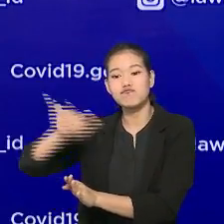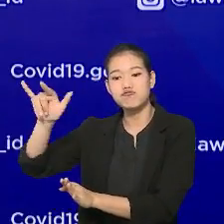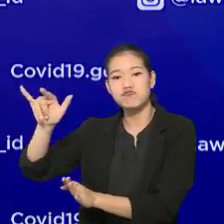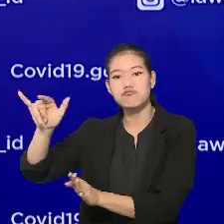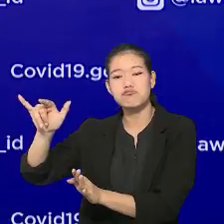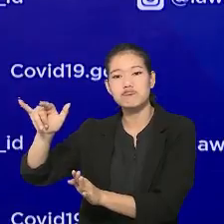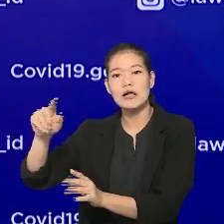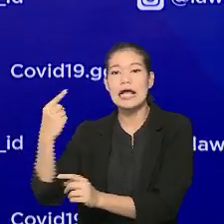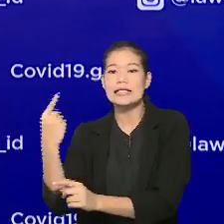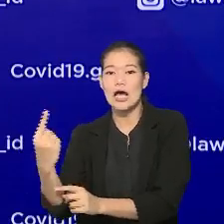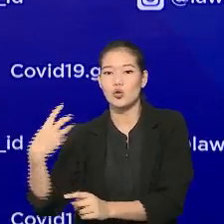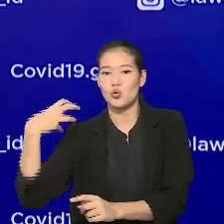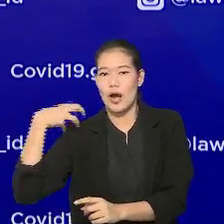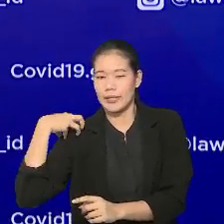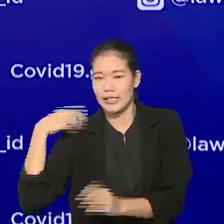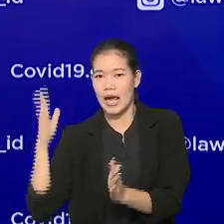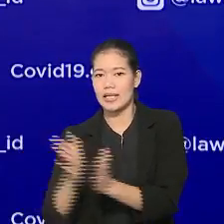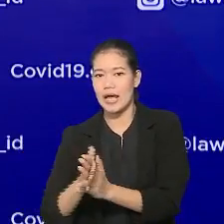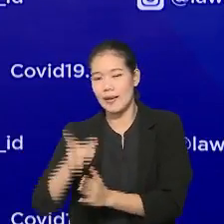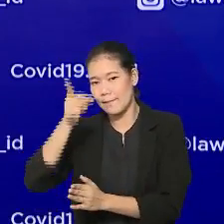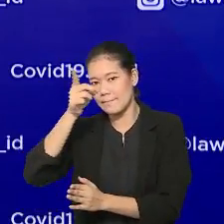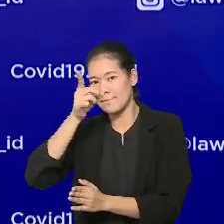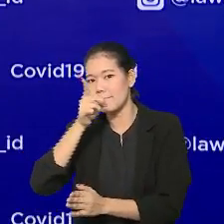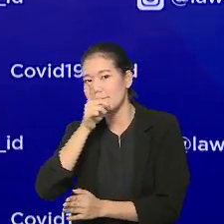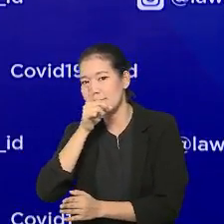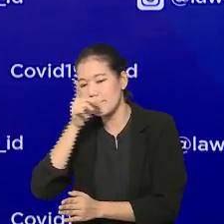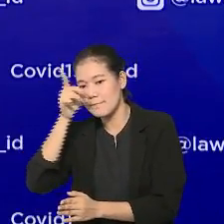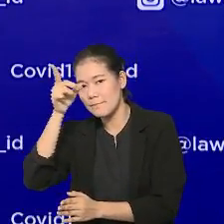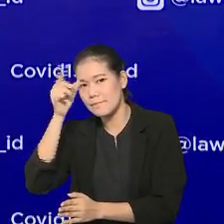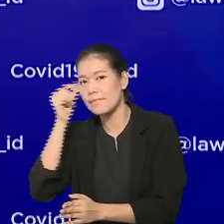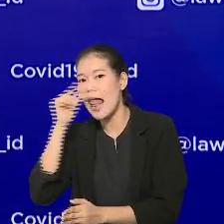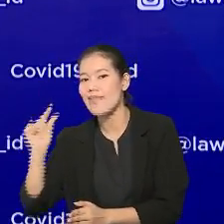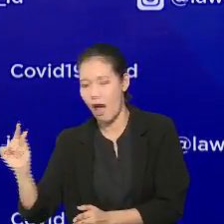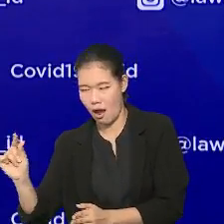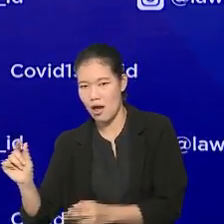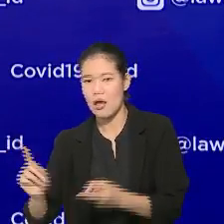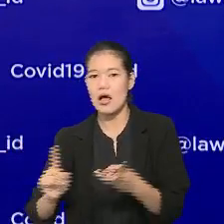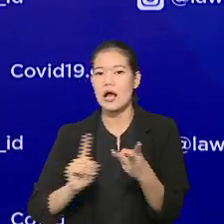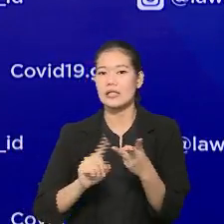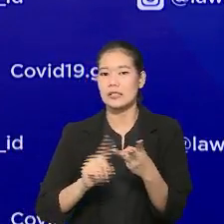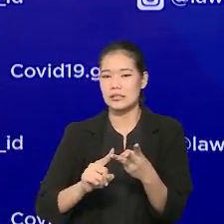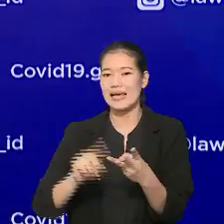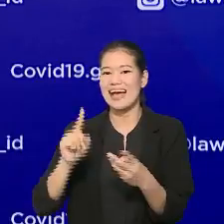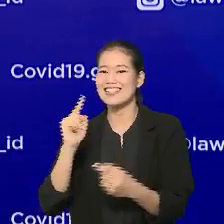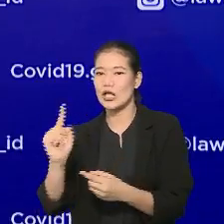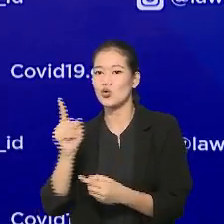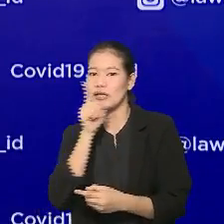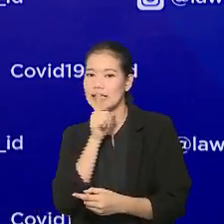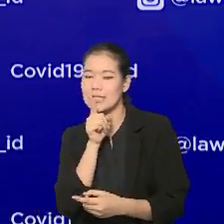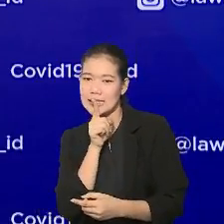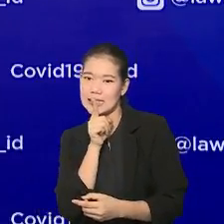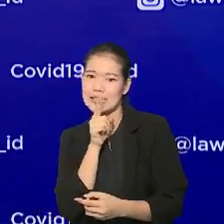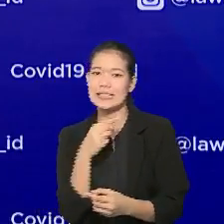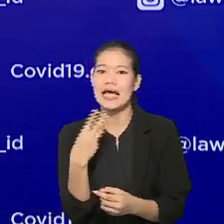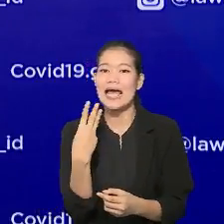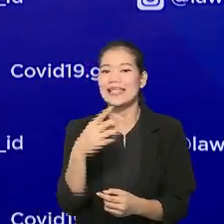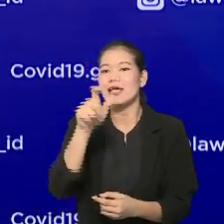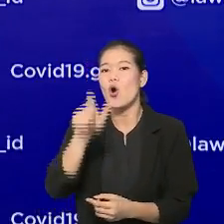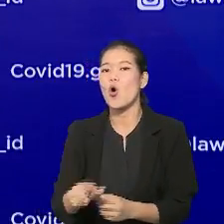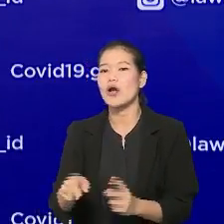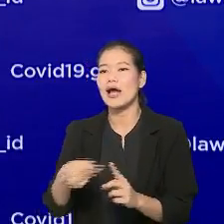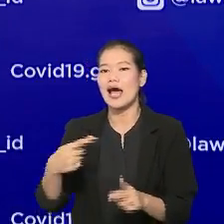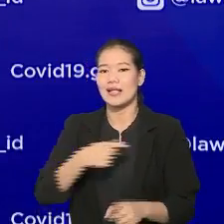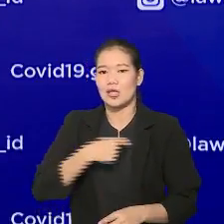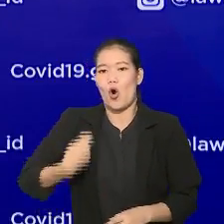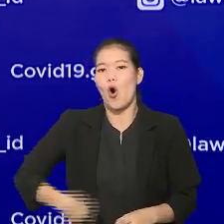Amerika Serikat dan Belanda, satu kasus dari Inggris, serta 3 kasus dari Tiongkok, dan